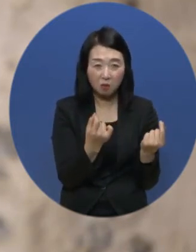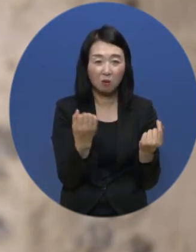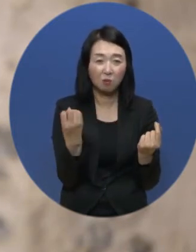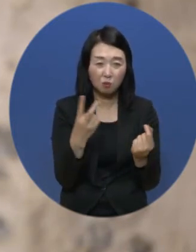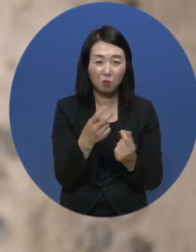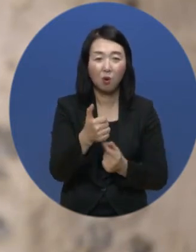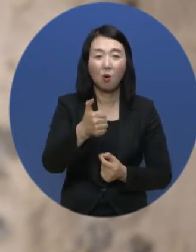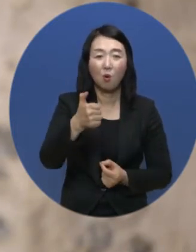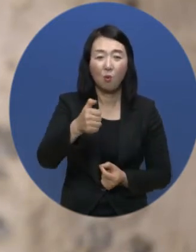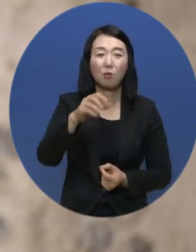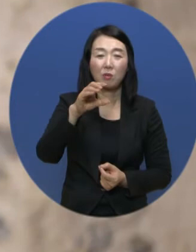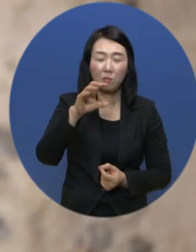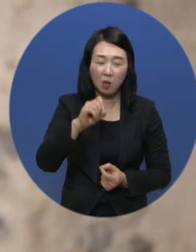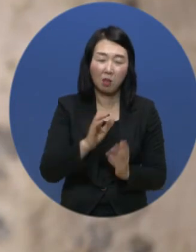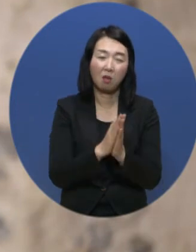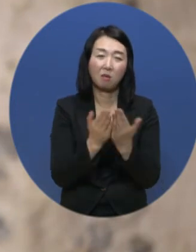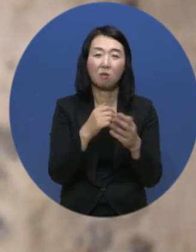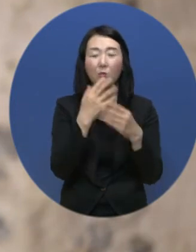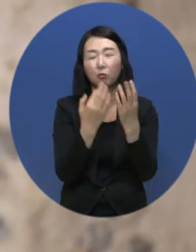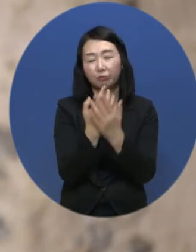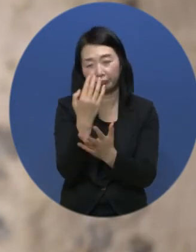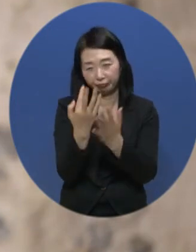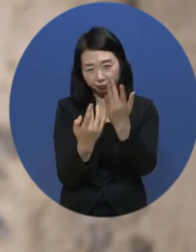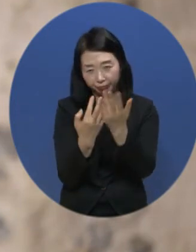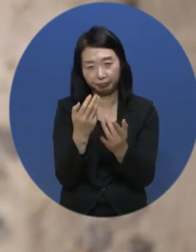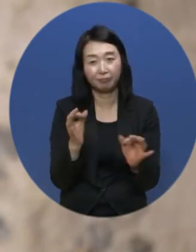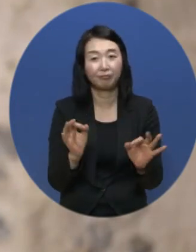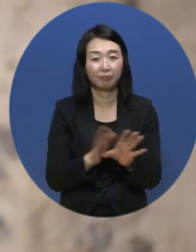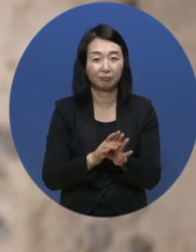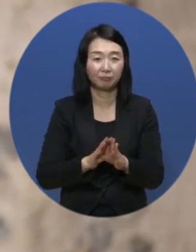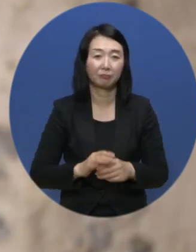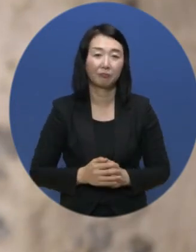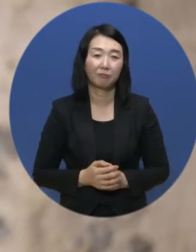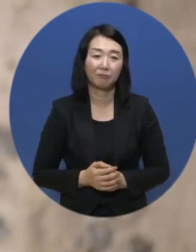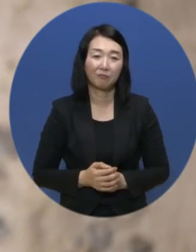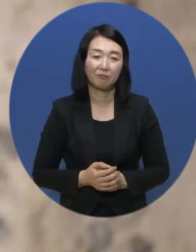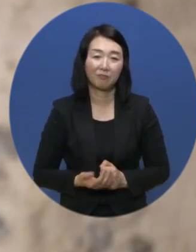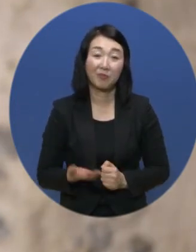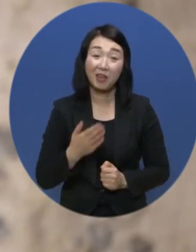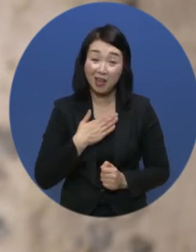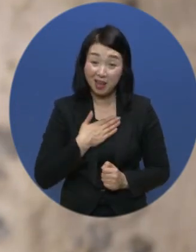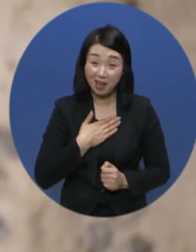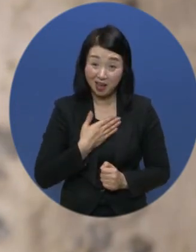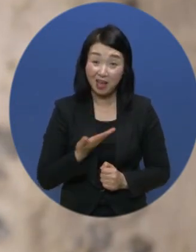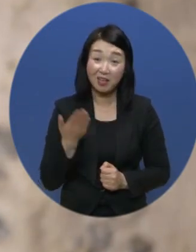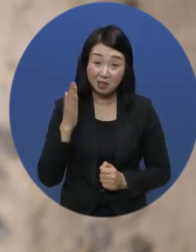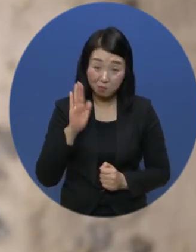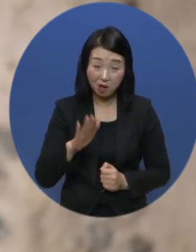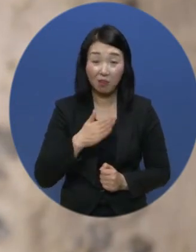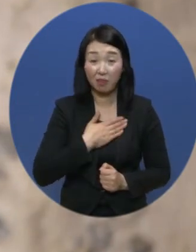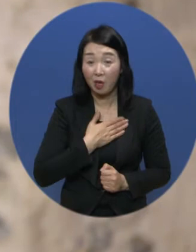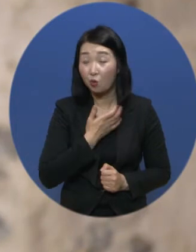책들이 불타서 잿더미가 될 것입니다. 하지만